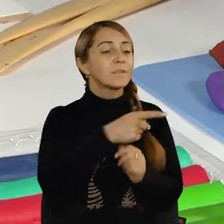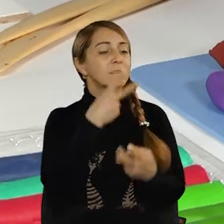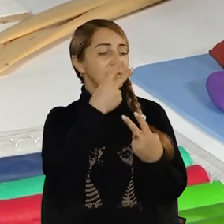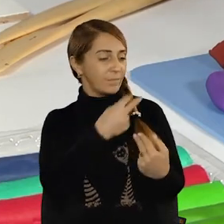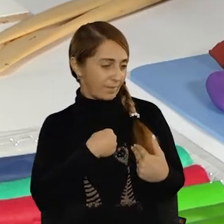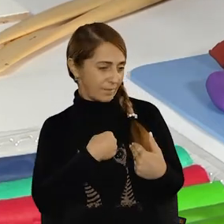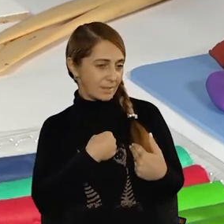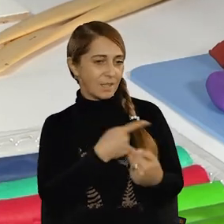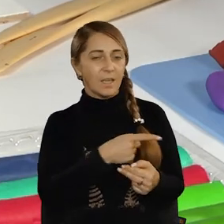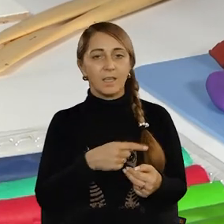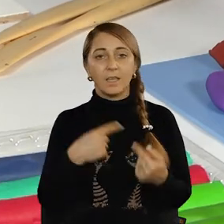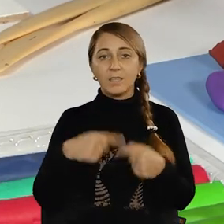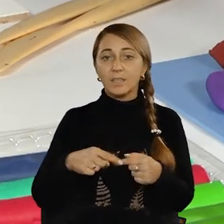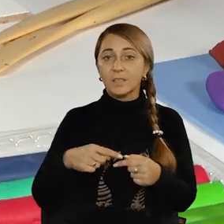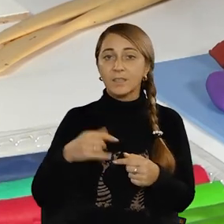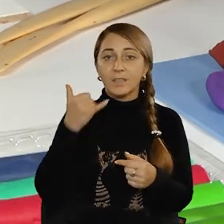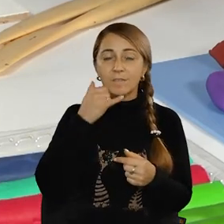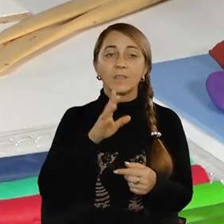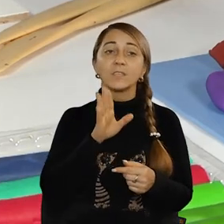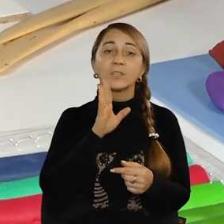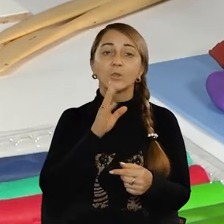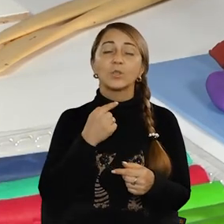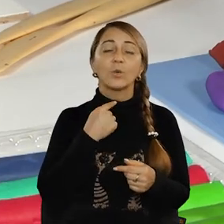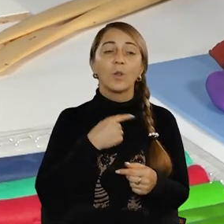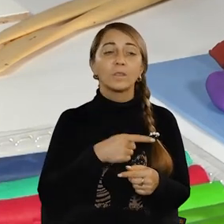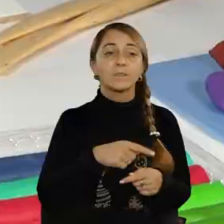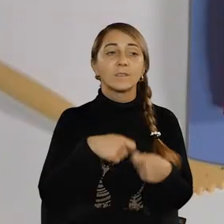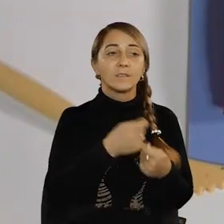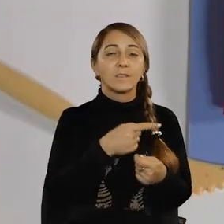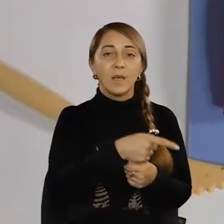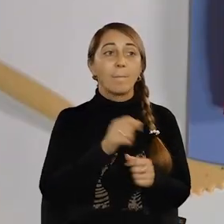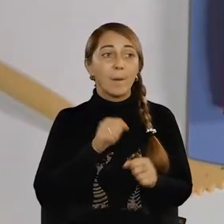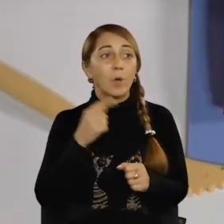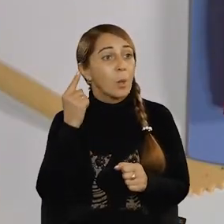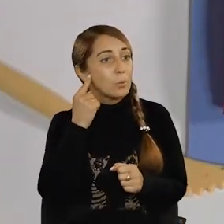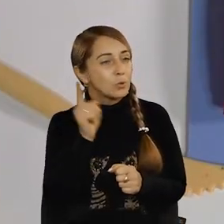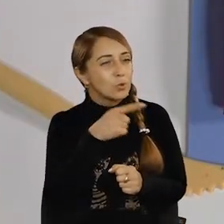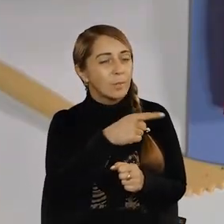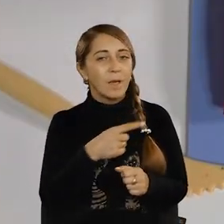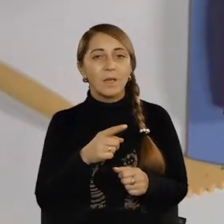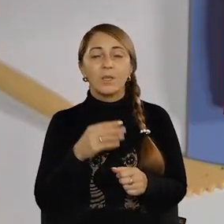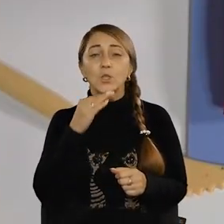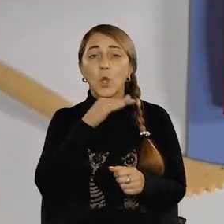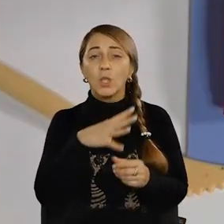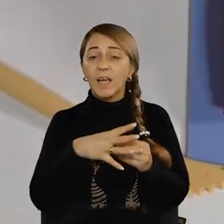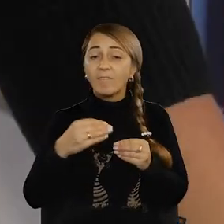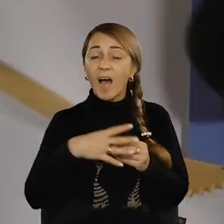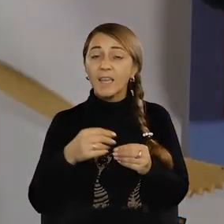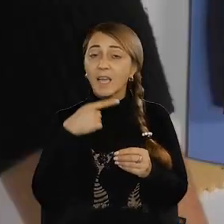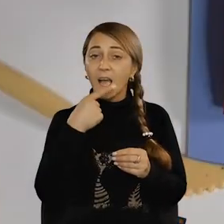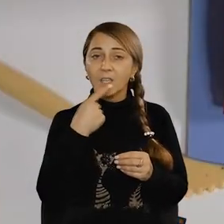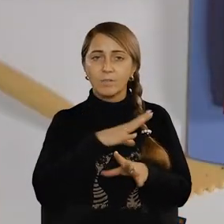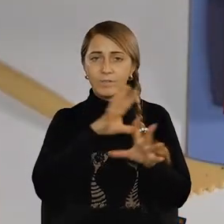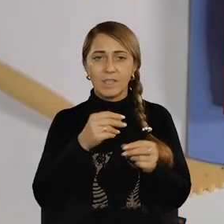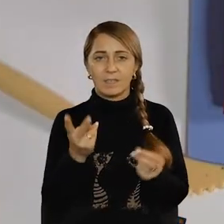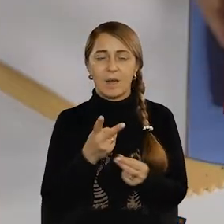ж гаджету пролунав приємний жіночий голос. Ми змогли розчути його. Солодка вата каже, що їй потрібно все